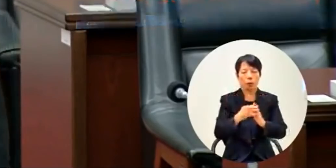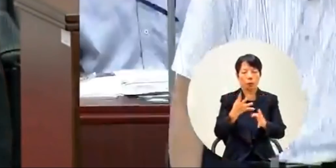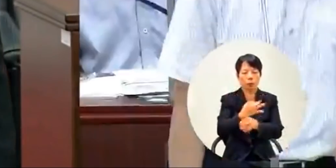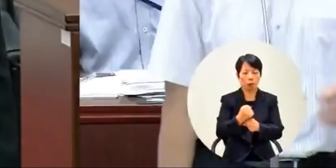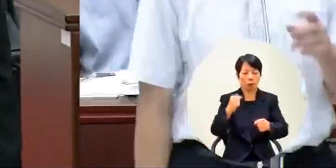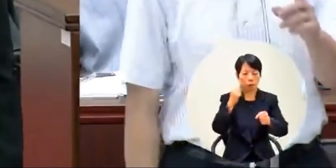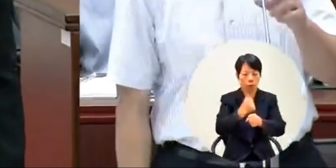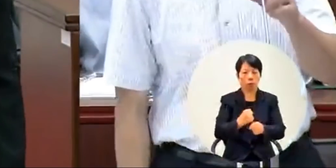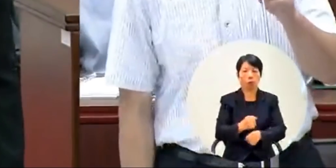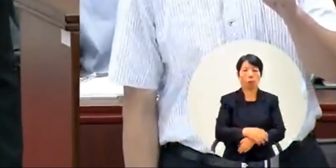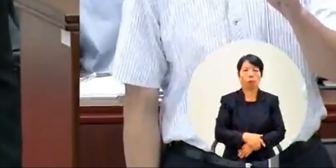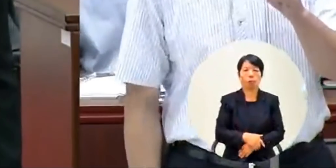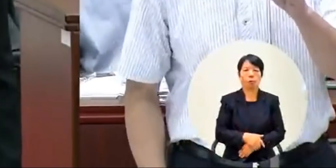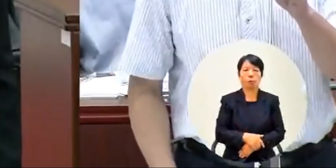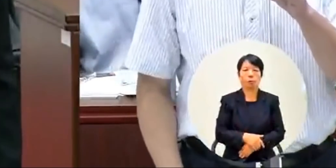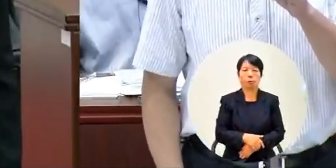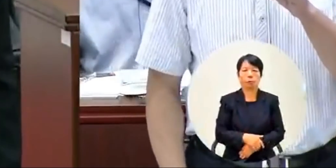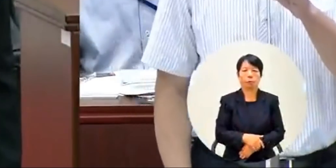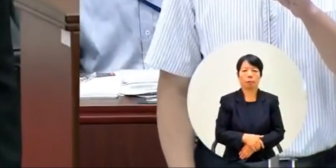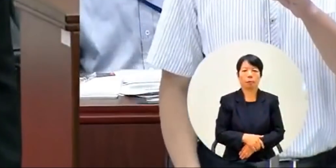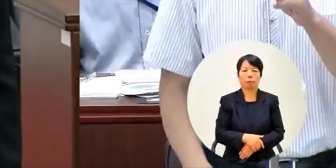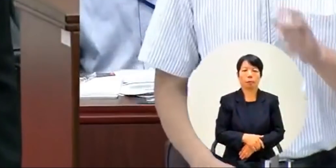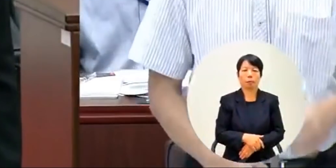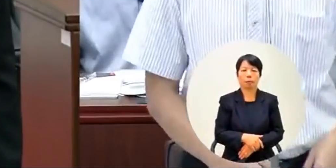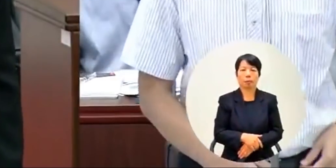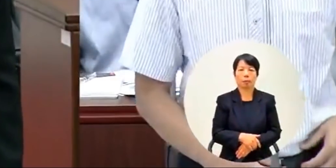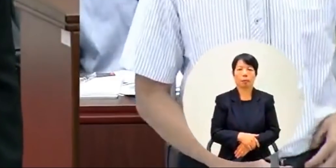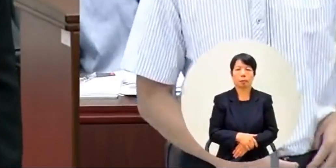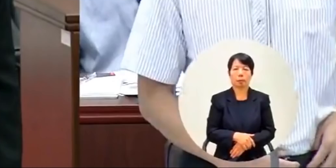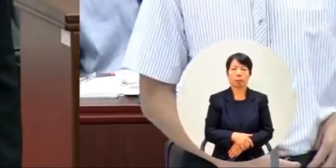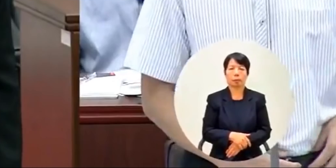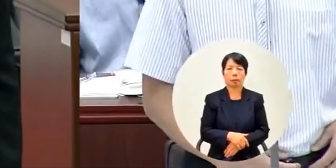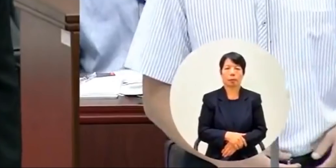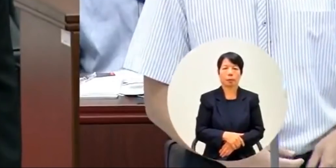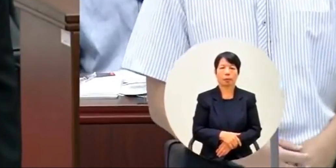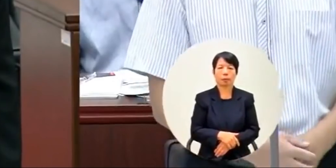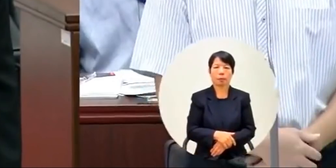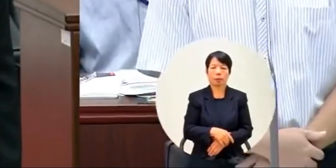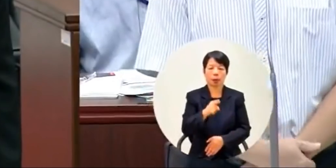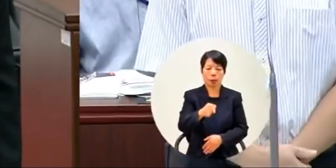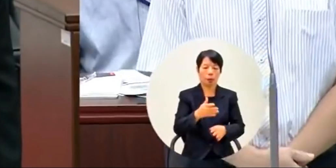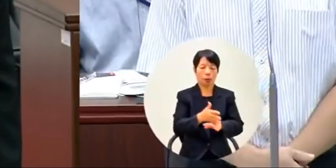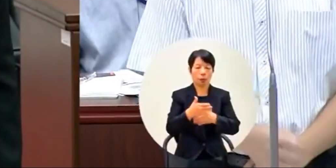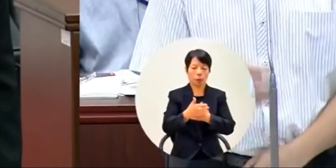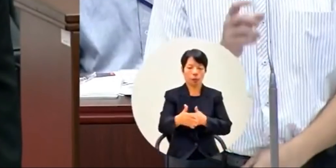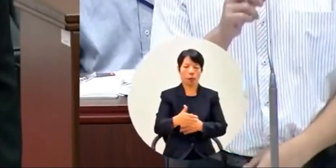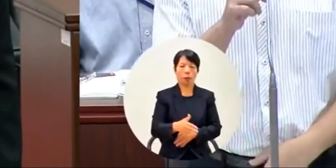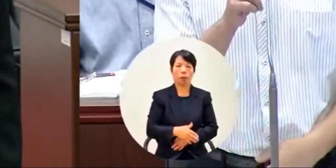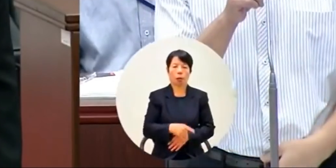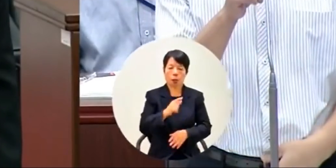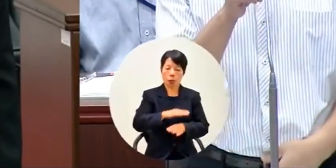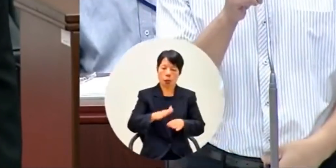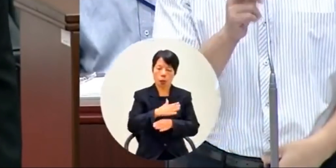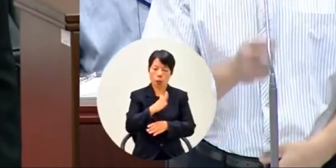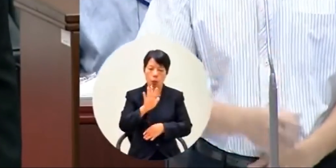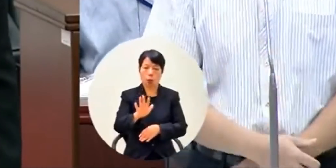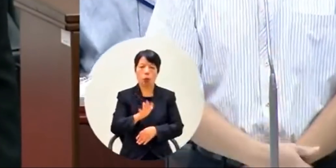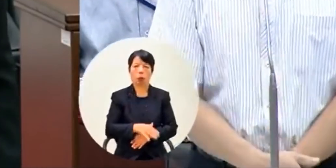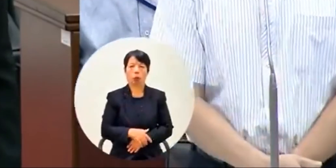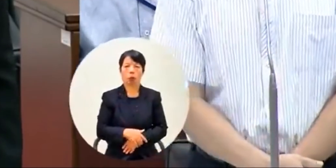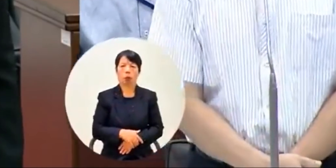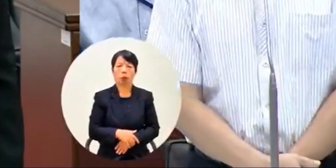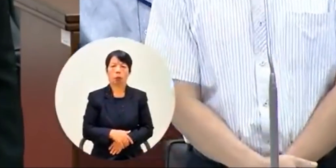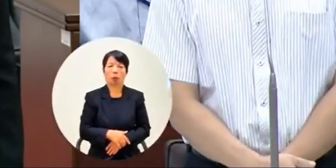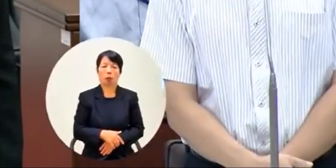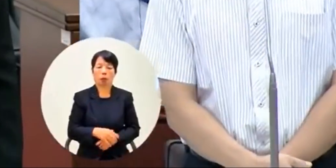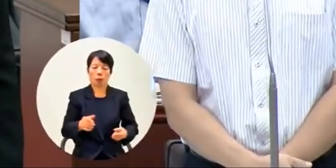复。 谢谢主席，谢谢议员哈。那这个过程当中确实会有一些，也是我们自己 没关系，你